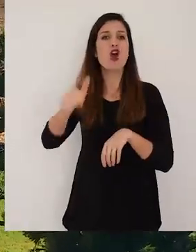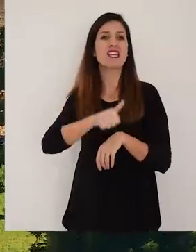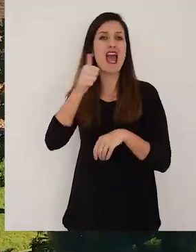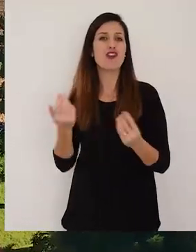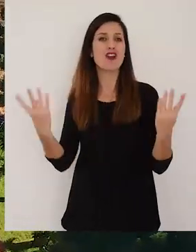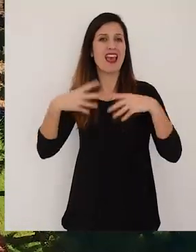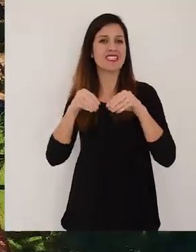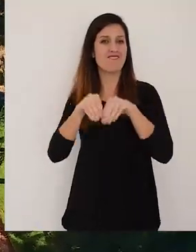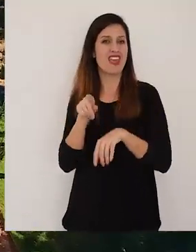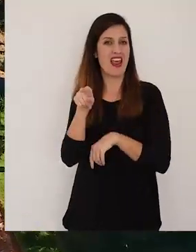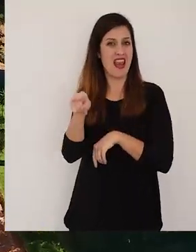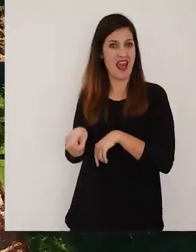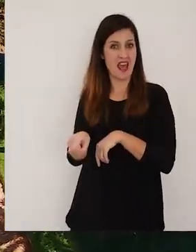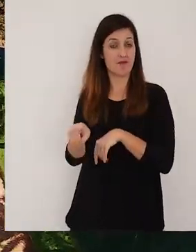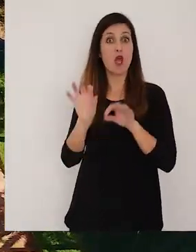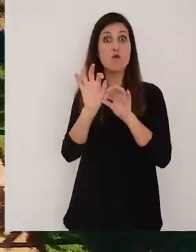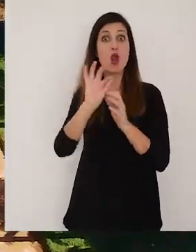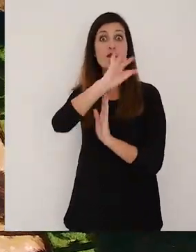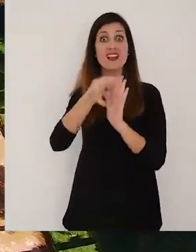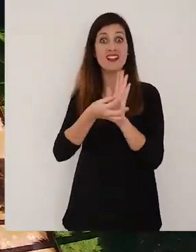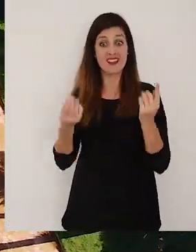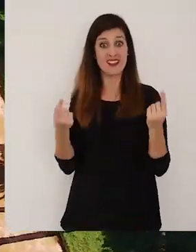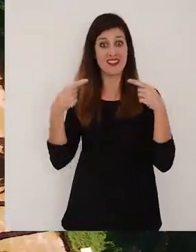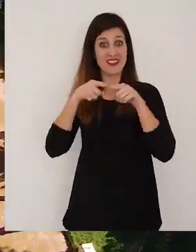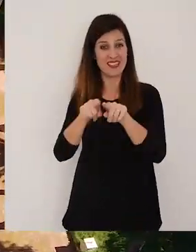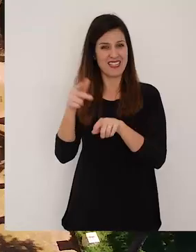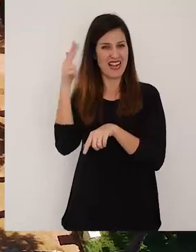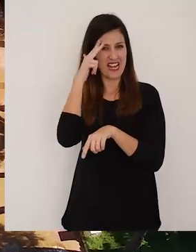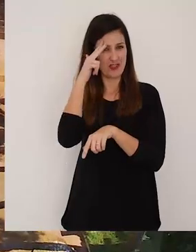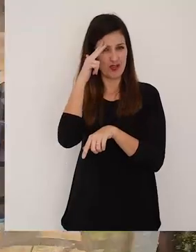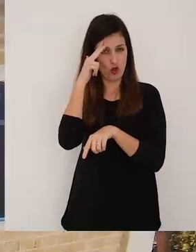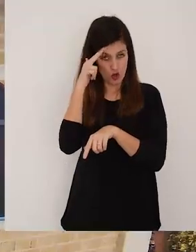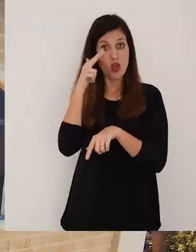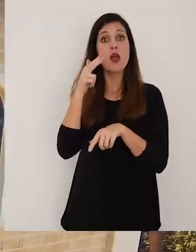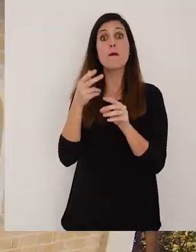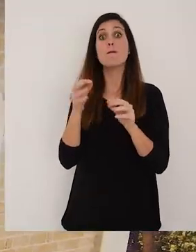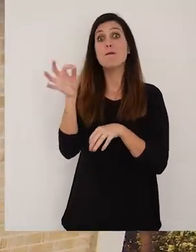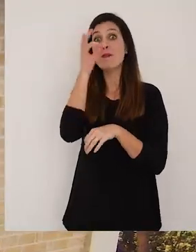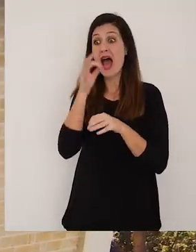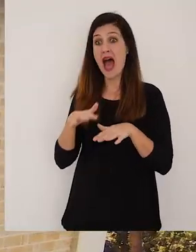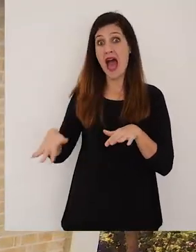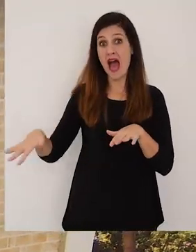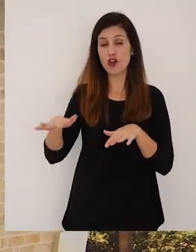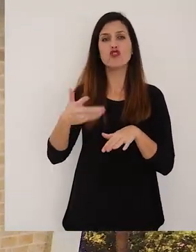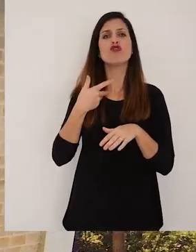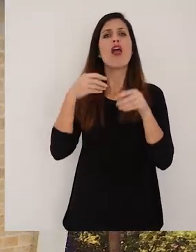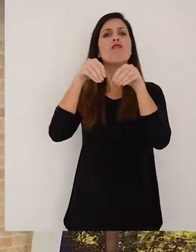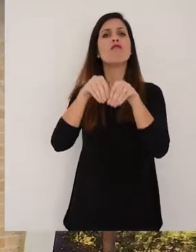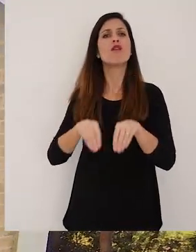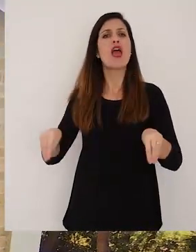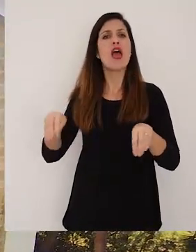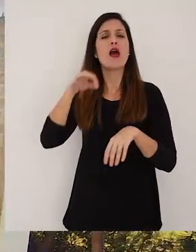Infatti, ogni anno, in concomitanza con le celebrazioni religiose, il Parco dei Santi Medici ospita un'importante fiera dell'industria